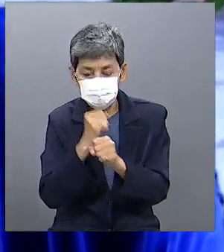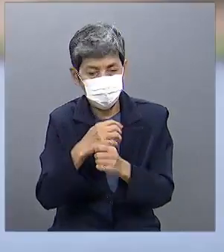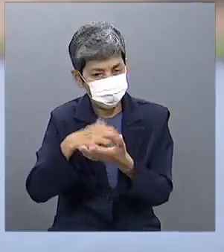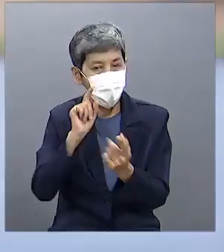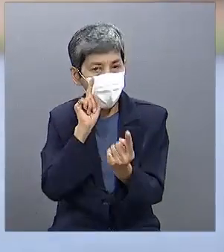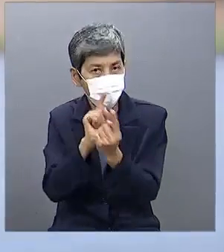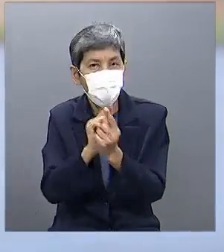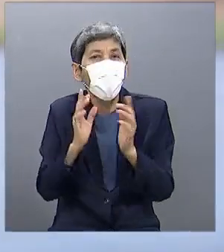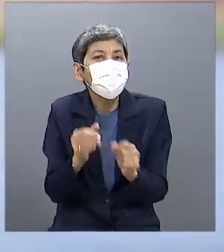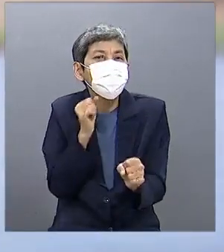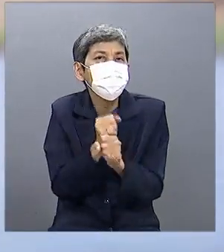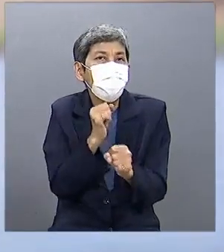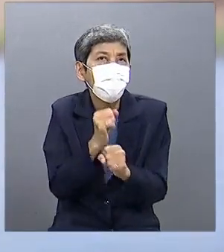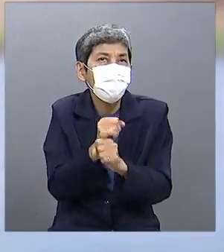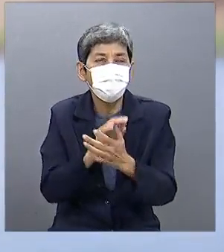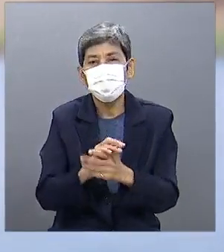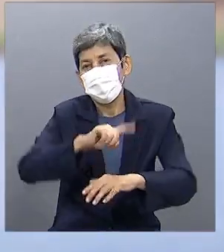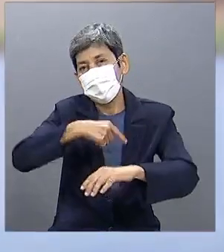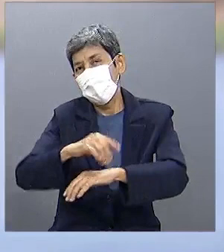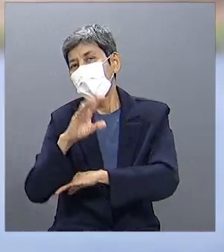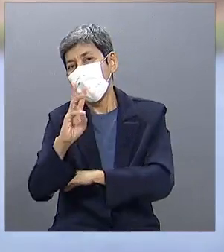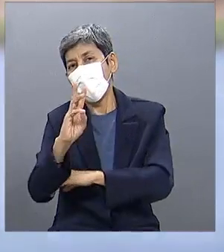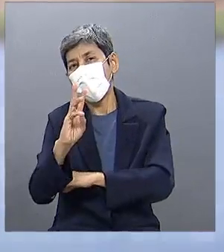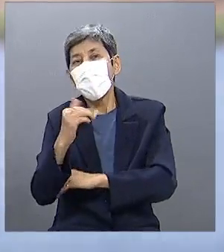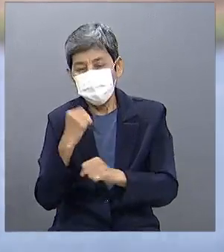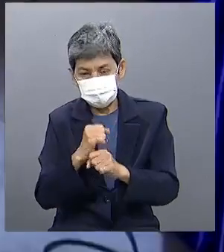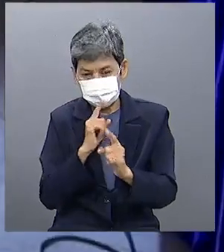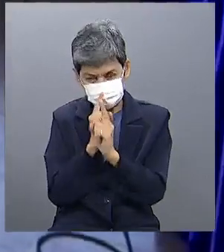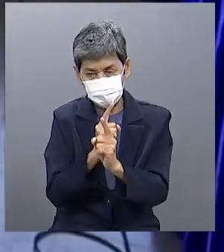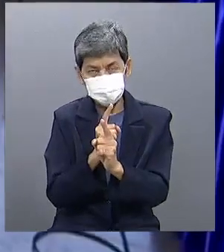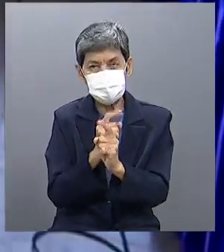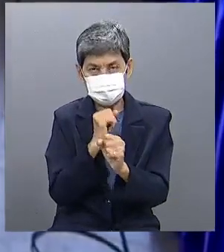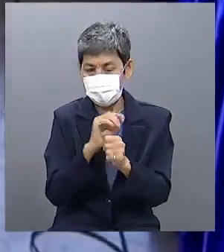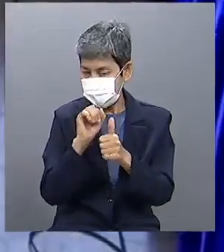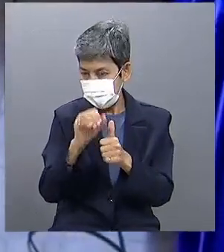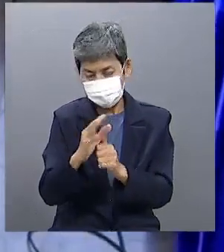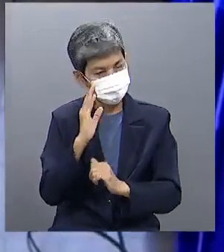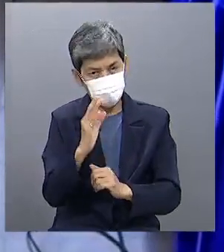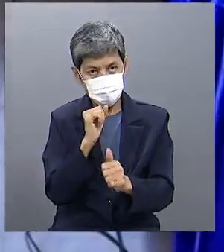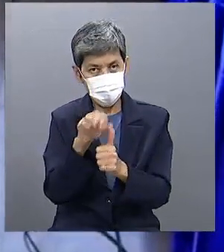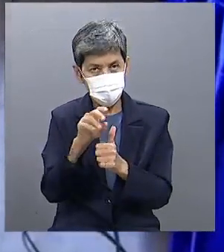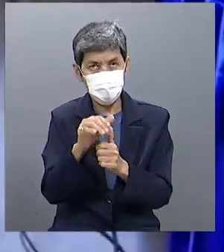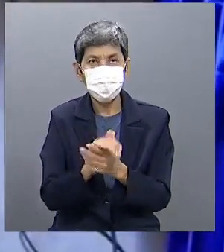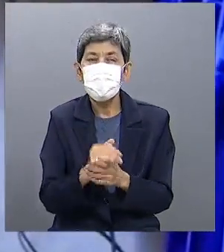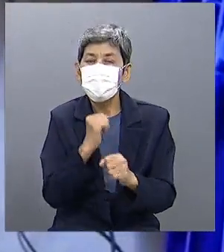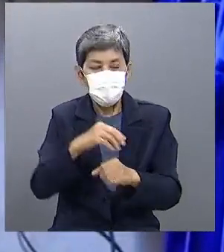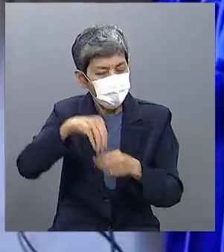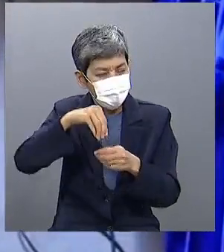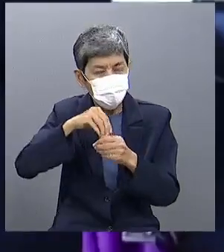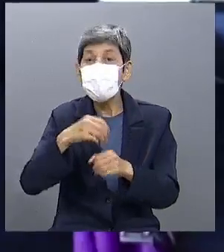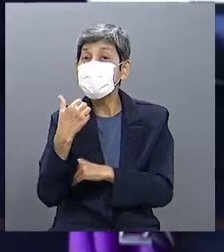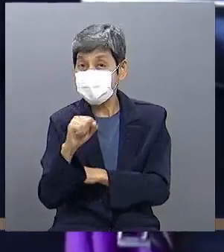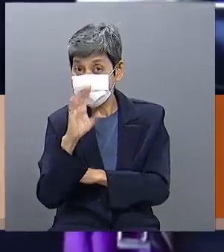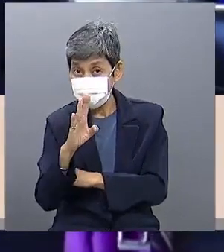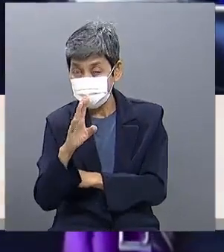เจ้าพนักงานภายใน 6ชั่วโมงโดยต้องปฏิบัติตามคำสั่งคำแนะนำอย่างเคร่งครัดให้กับตัว 14วันงดเข้า